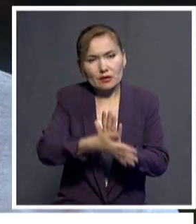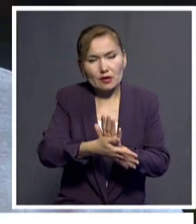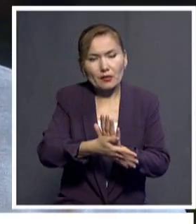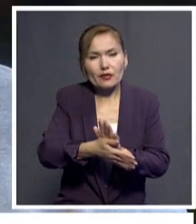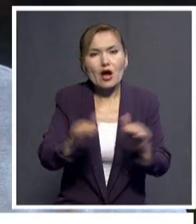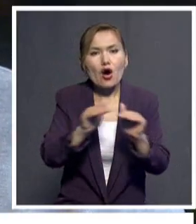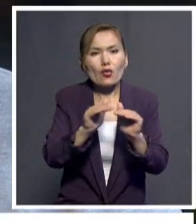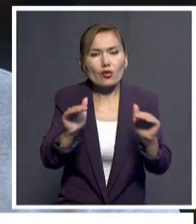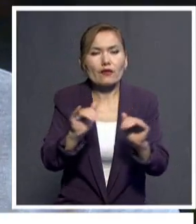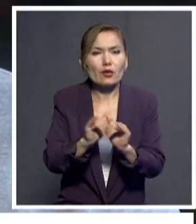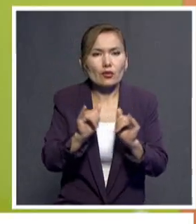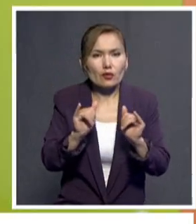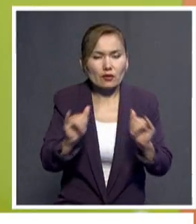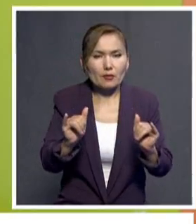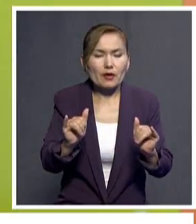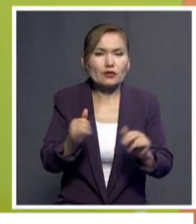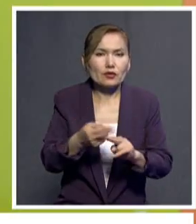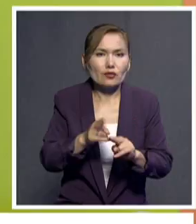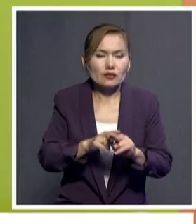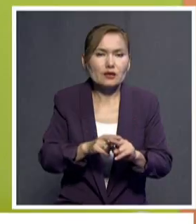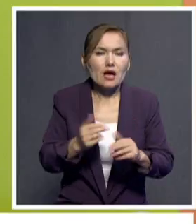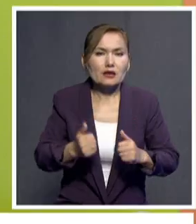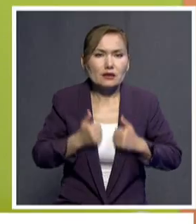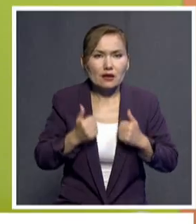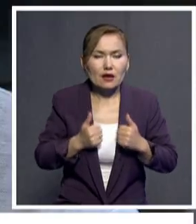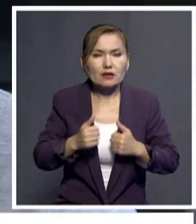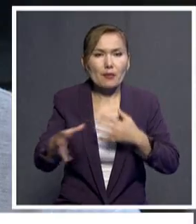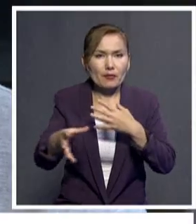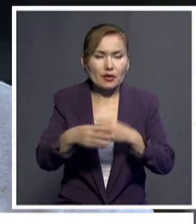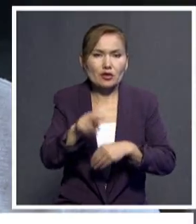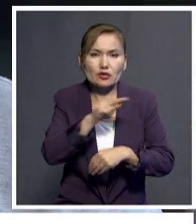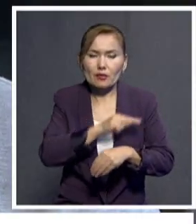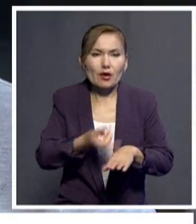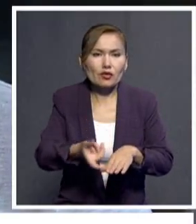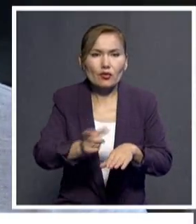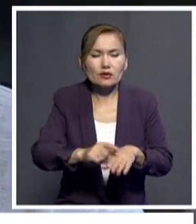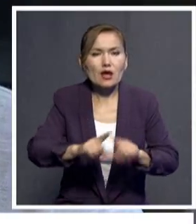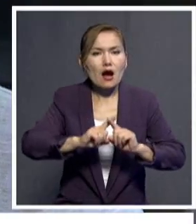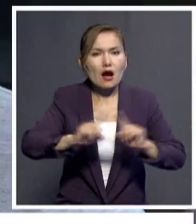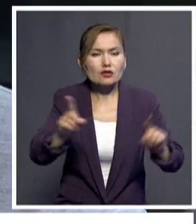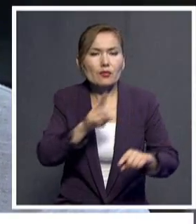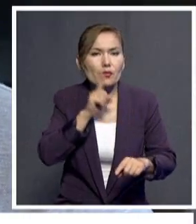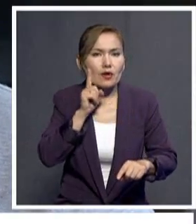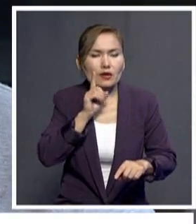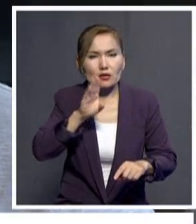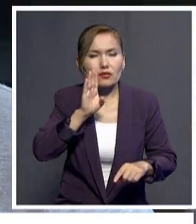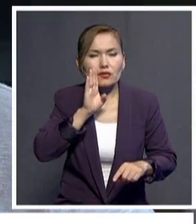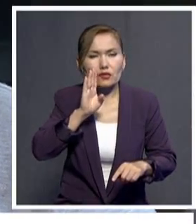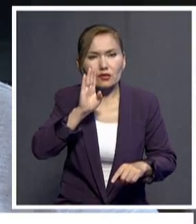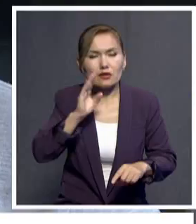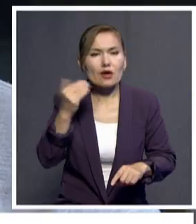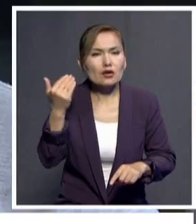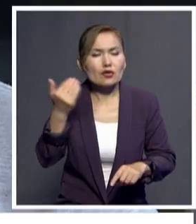уровень деп айтады, жаңағыдай деңгей ағылшын тілін көтеріп бізбен жұмыс істеп жатыр. Құштарлығы бұрын мысалы 10% болса, қазір уже